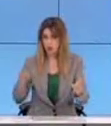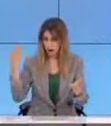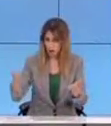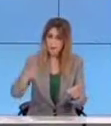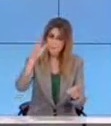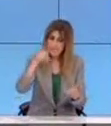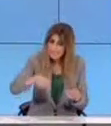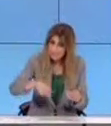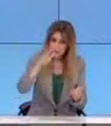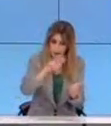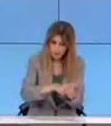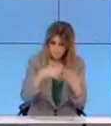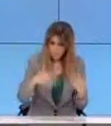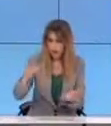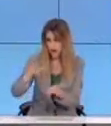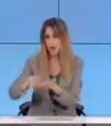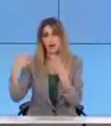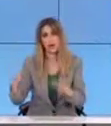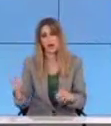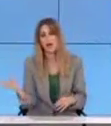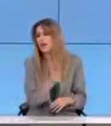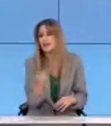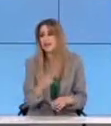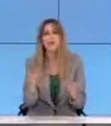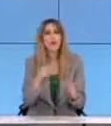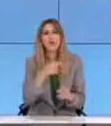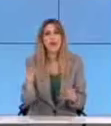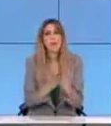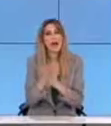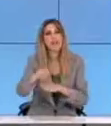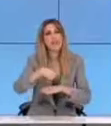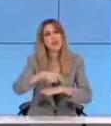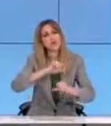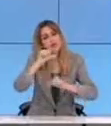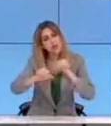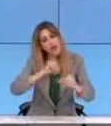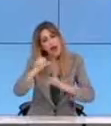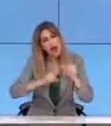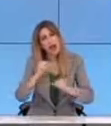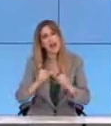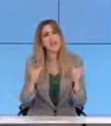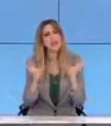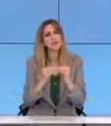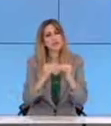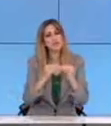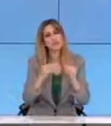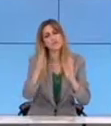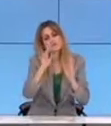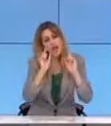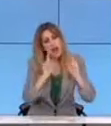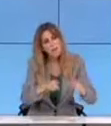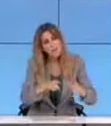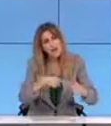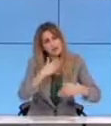ρητά ότι ο βιασμός θα τιμωρείται ως κακούργημα με κάθειξη έως 10 χρόνια, ενώ με αφορμή τις αντιδράσεις εντός και εκτός